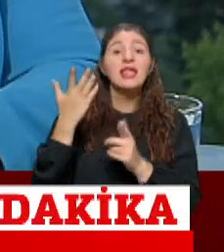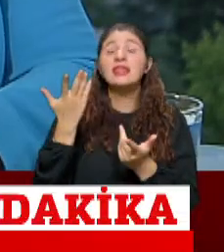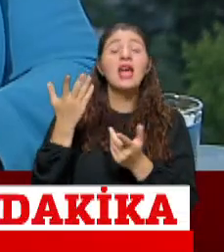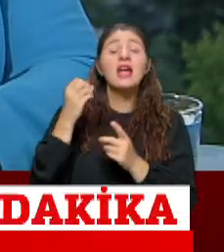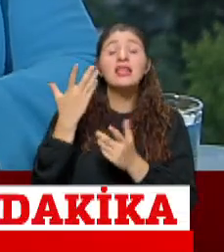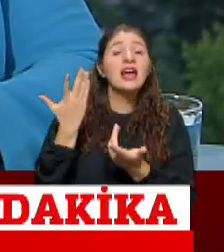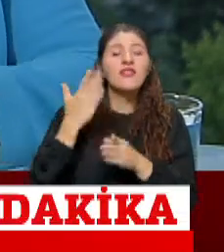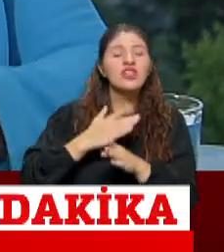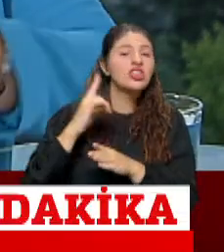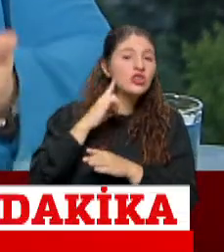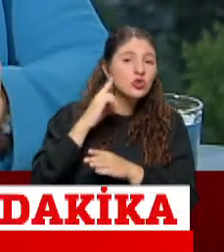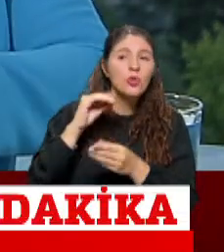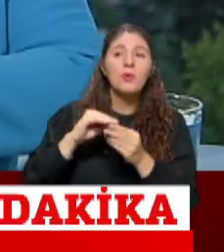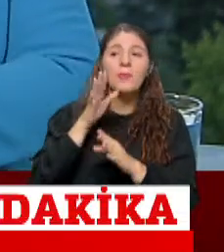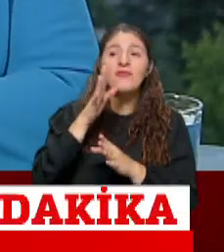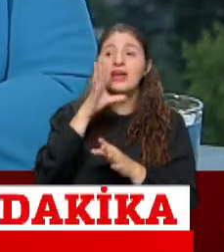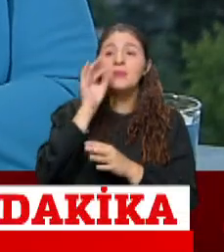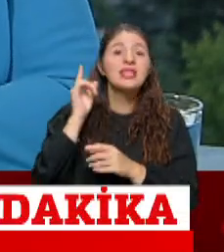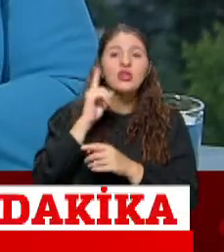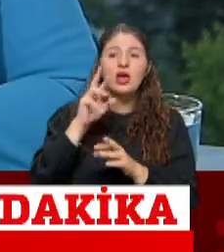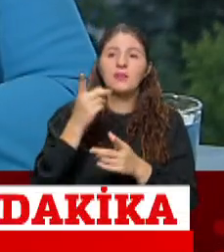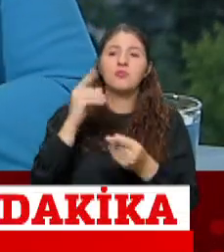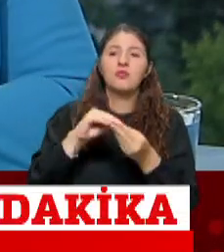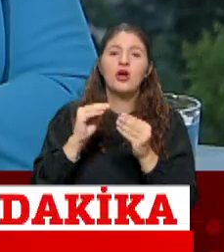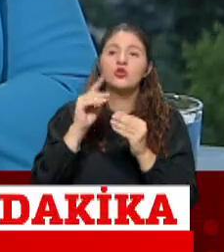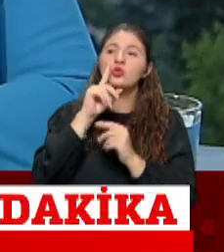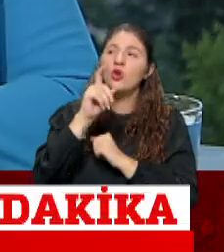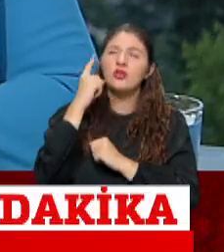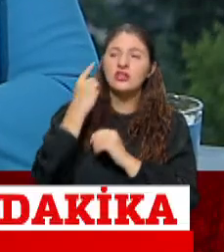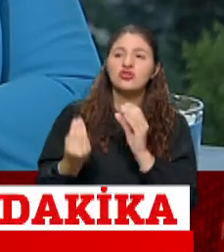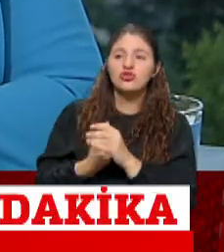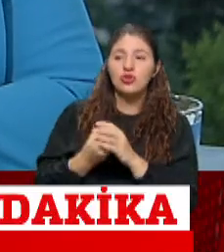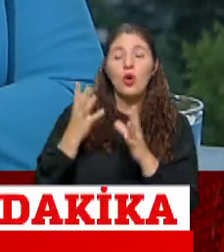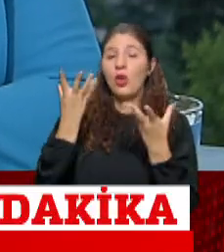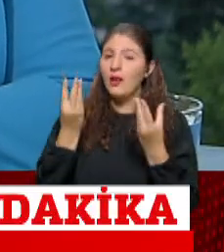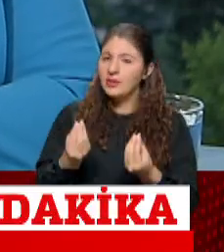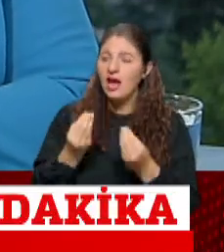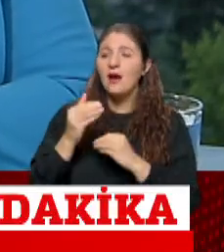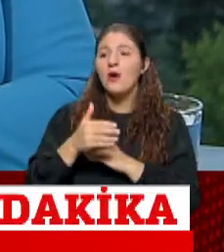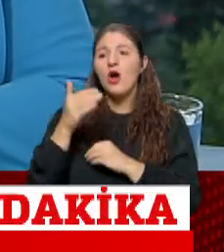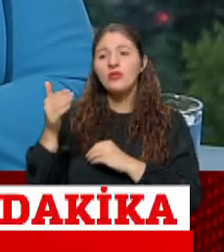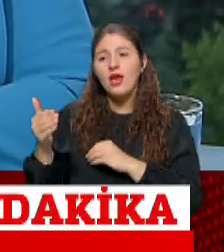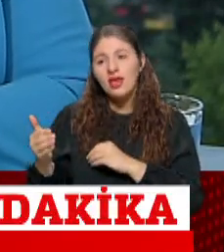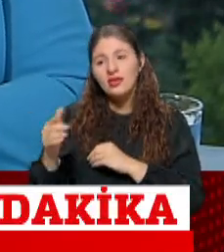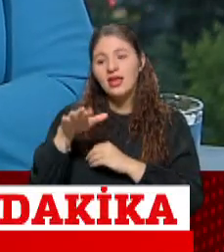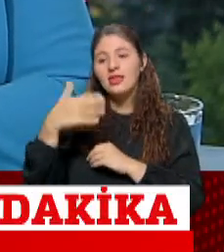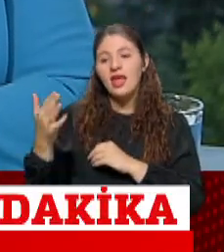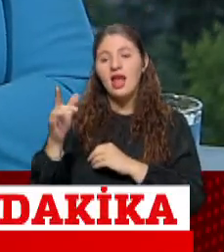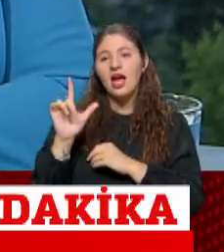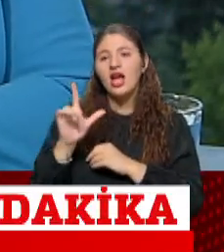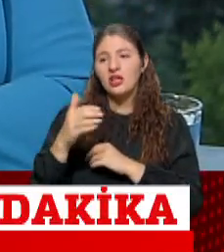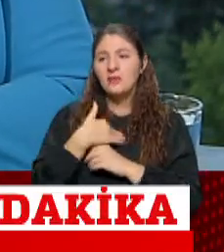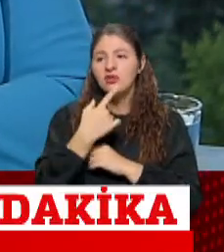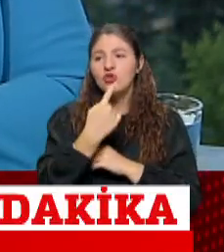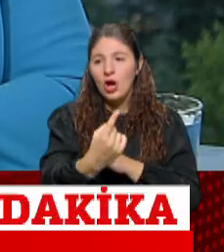kadar sorunlarını biliyor ya da kimleri dinliyor şeklinde bir soru da gündeme gelebilir. Ama öte taraftan diğer gerekçeleri de